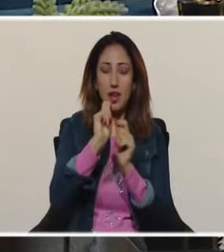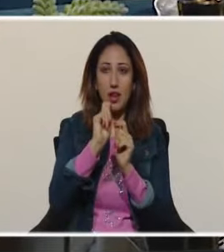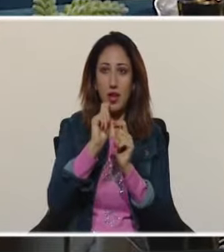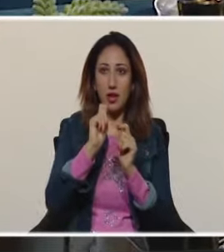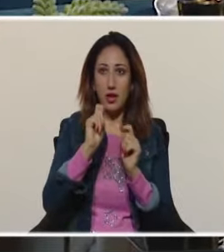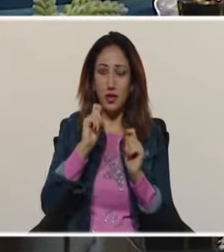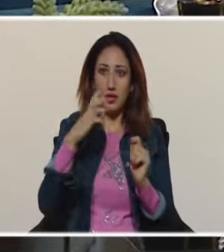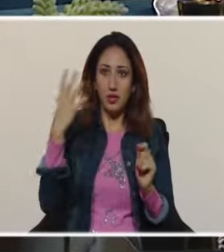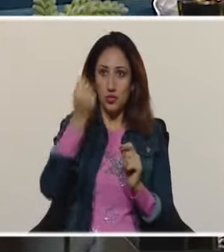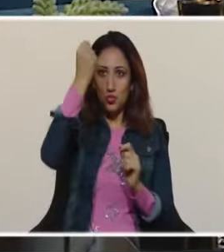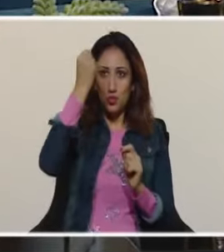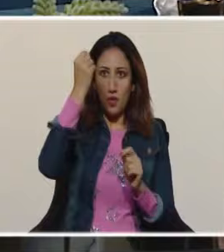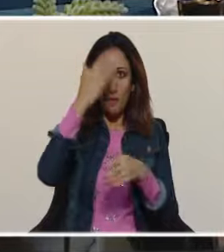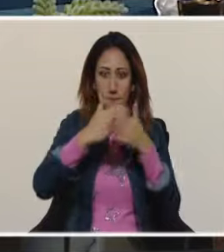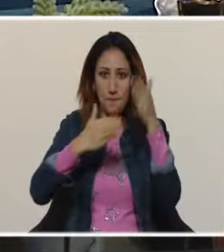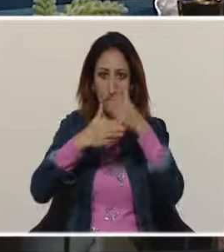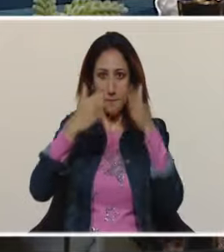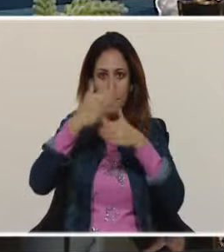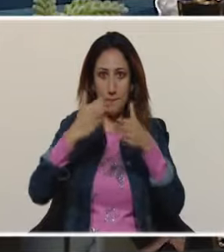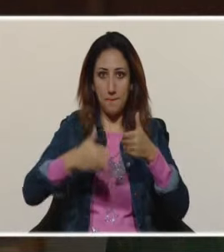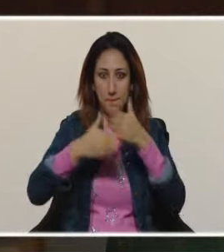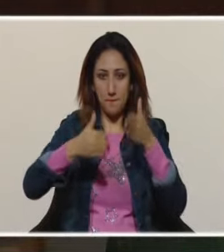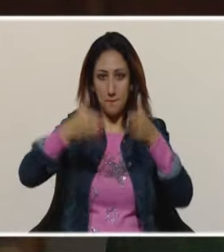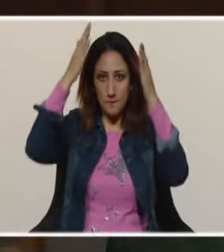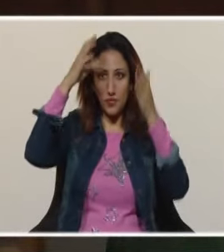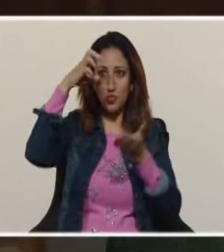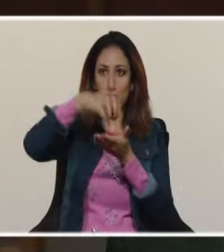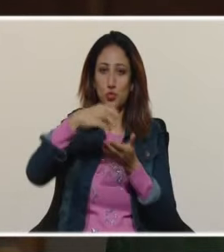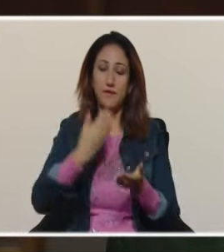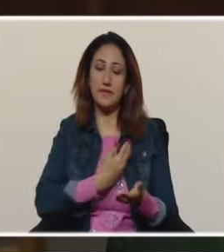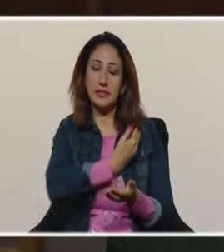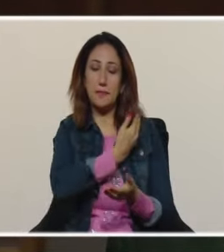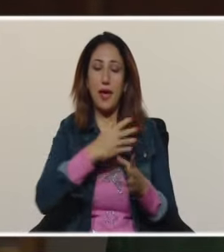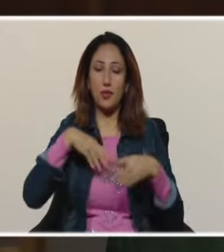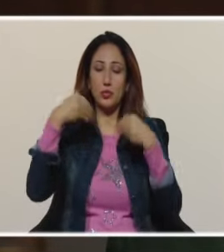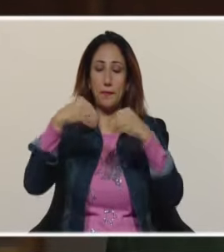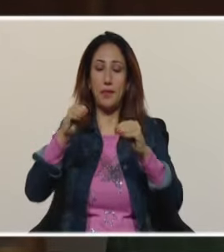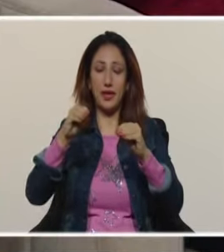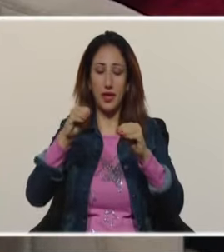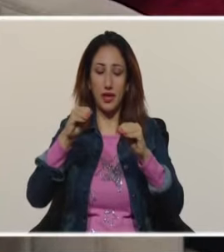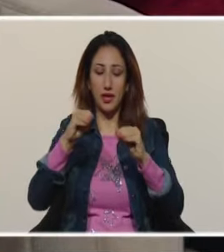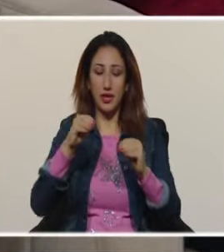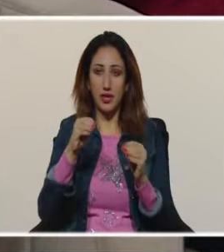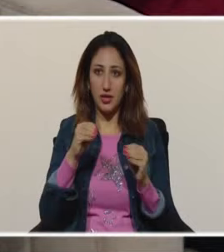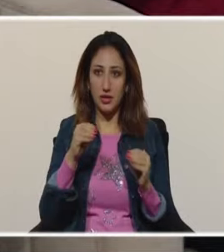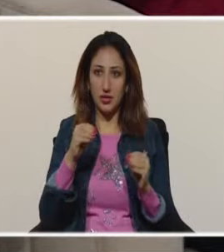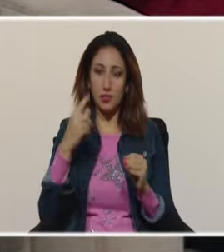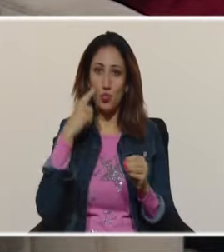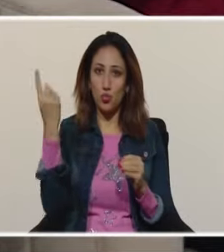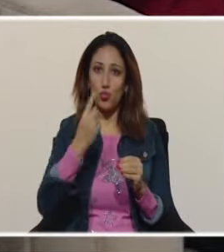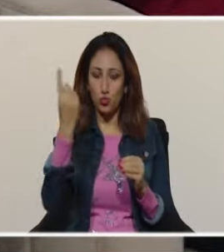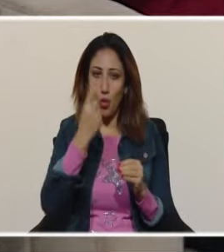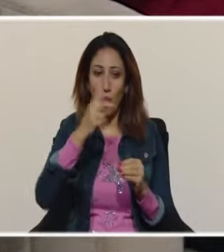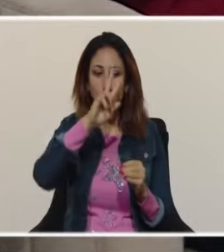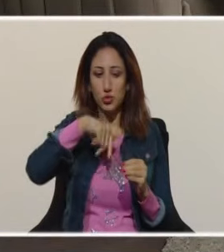موضوع ان عنده فيلا وشقه في اسماعيليه عارضهم للبيع، فبما انها في اسماعيليه يعني ندور على حد ايه